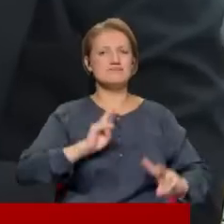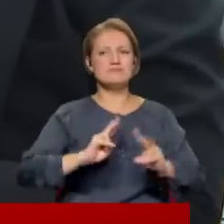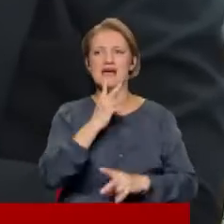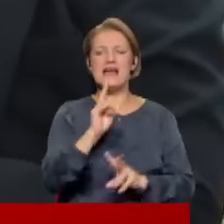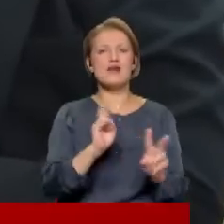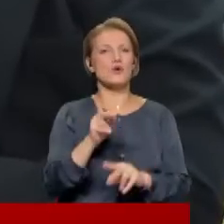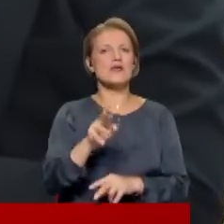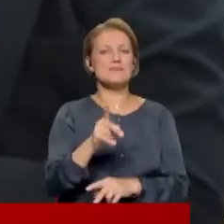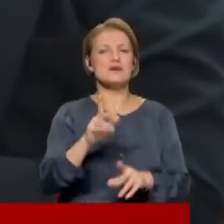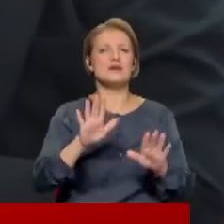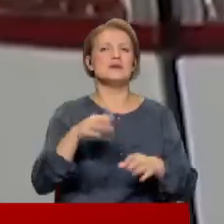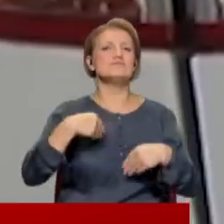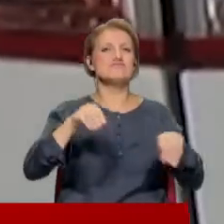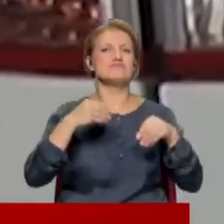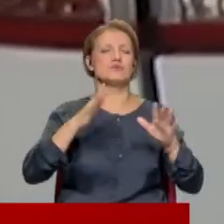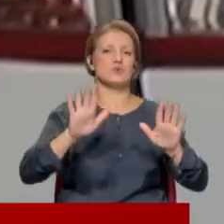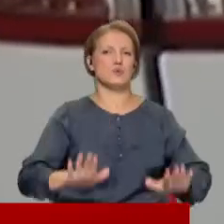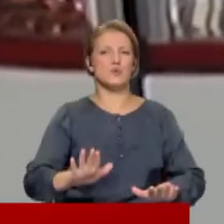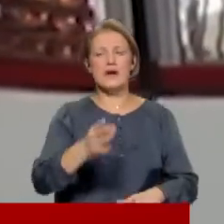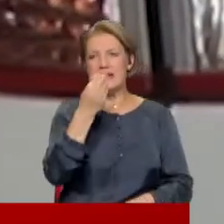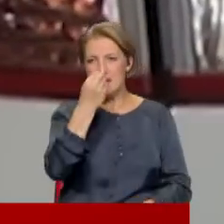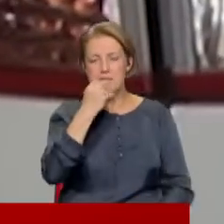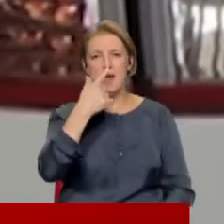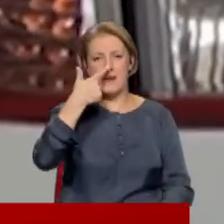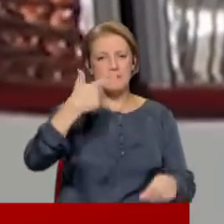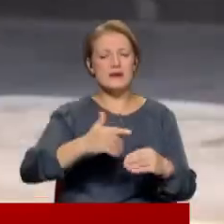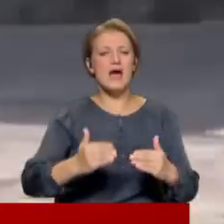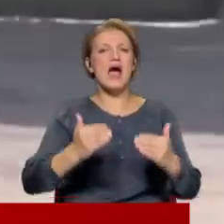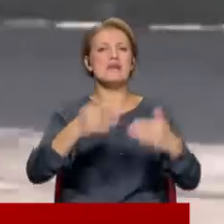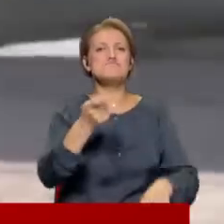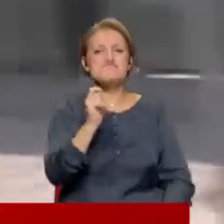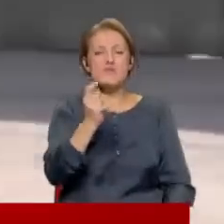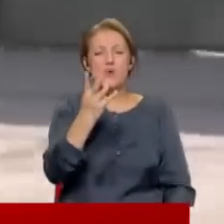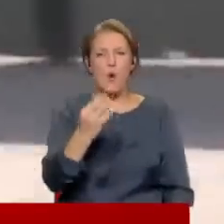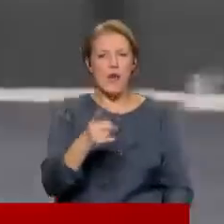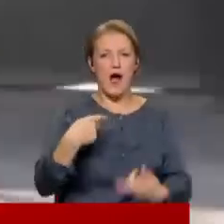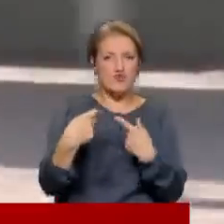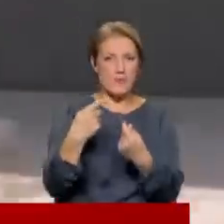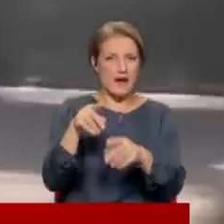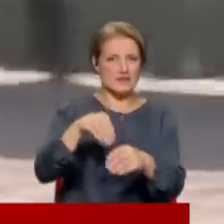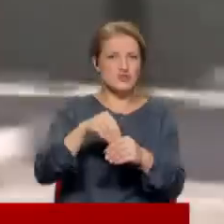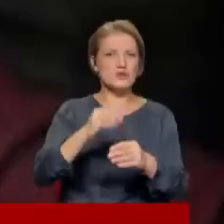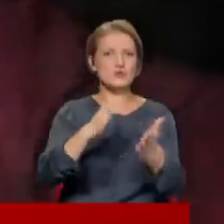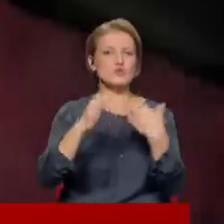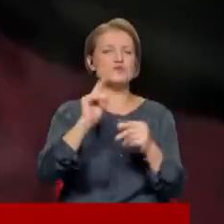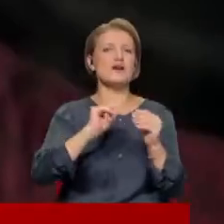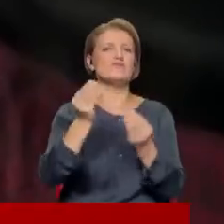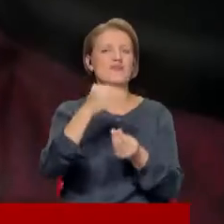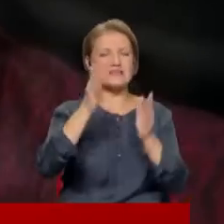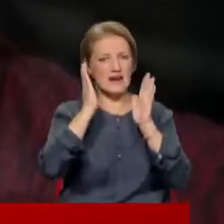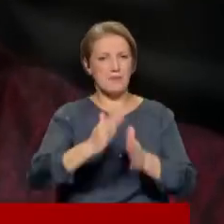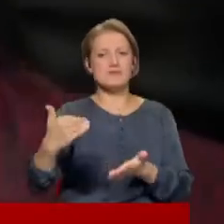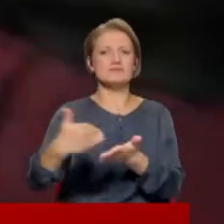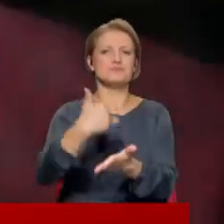gibi sektörlerde durgunluk var. Gıda ve akaryakıt gibi ertelenemeyen zorunlu harcamalar içinse yüksek faize